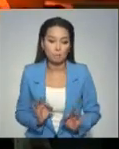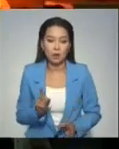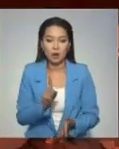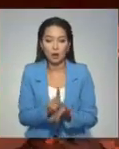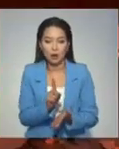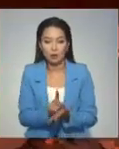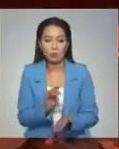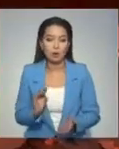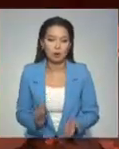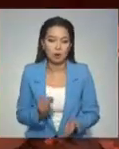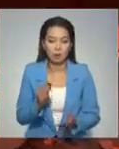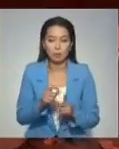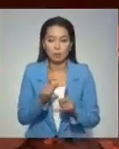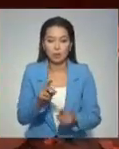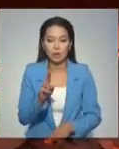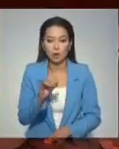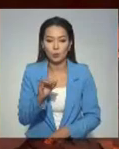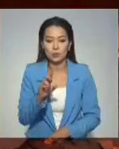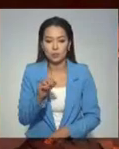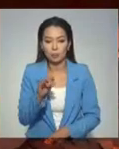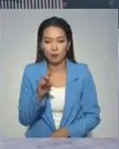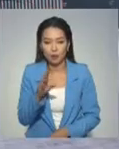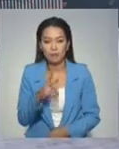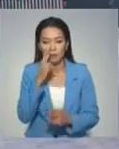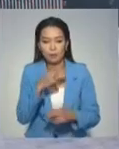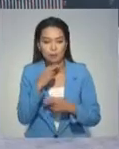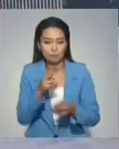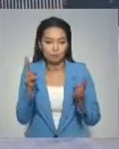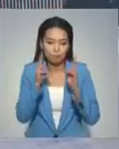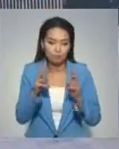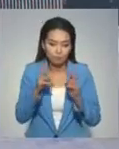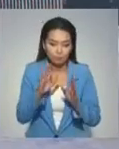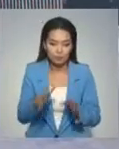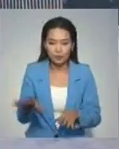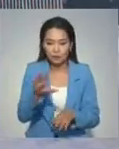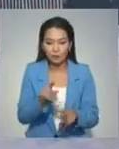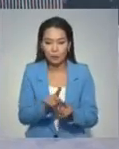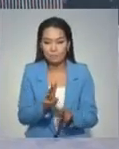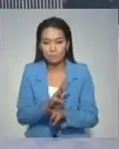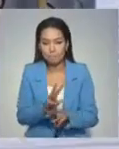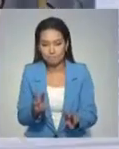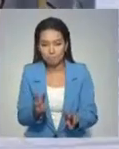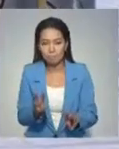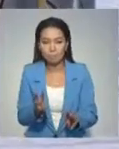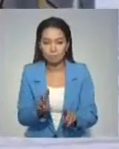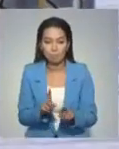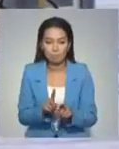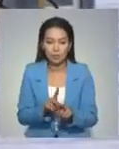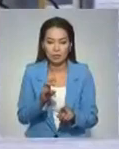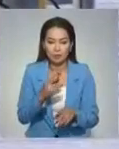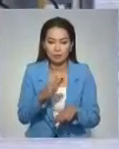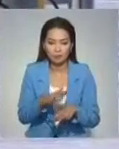обязательства компании, по словам Каирбека Ускенбаева, пересмотрены. Из позитивного в отчетах министров нацфонд детям.